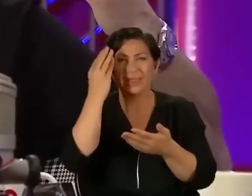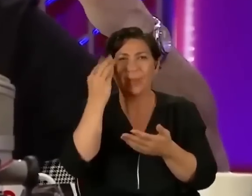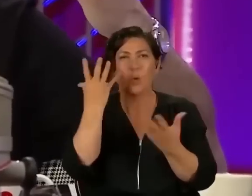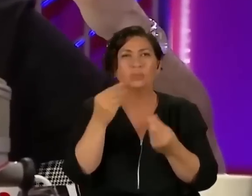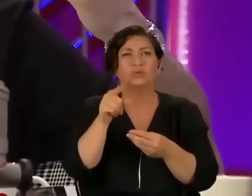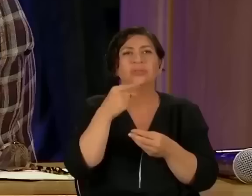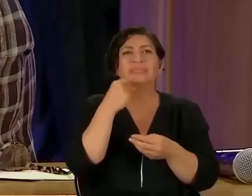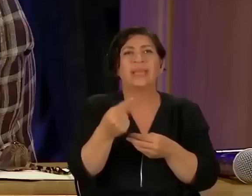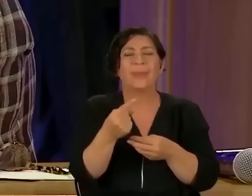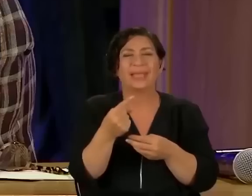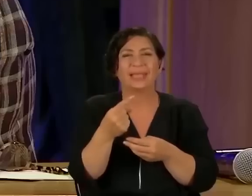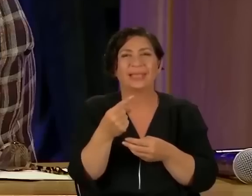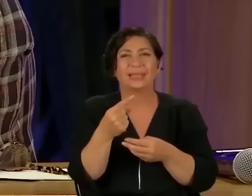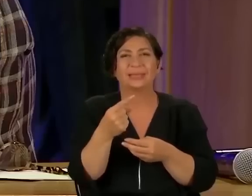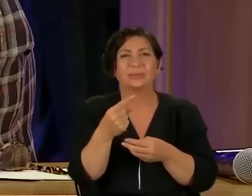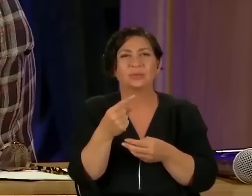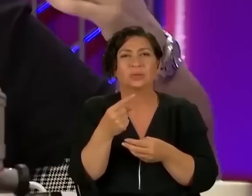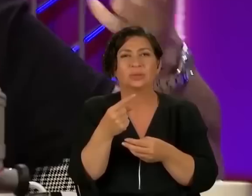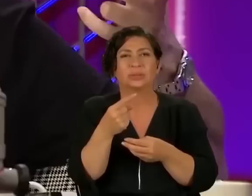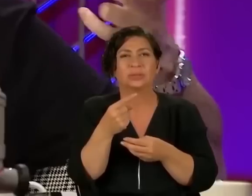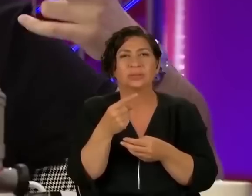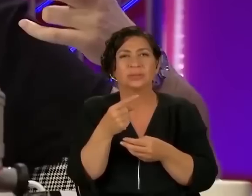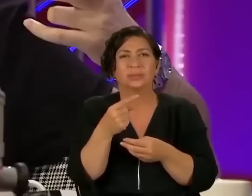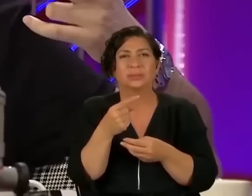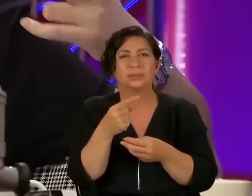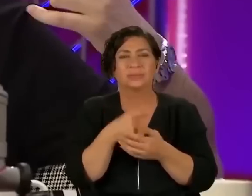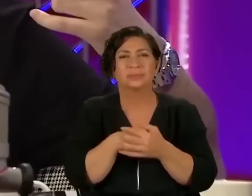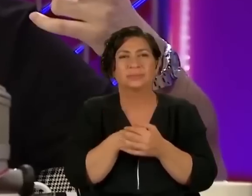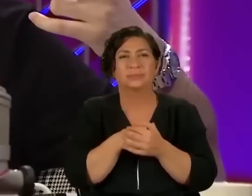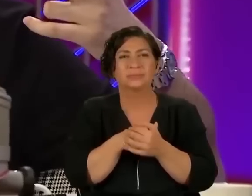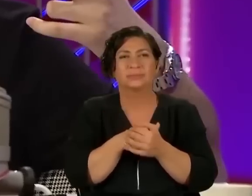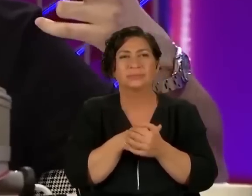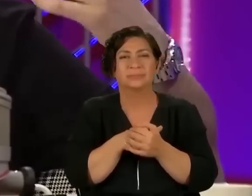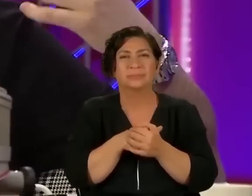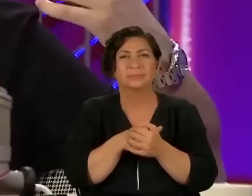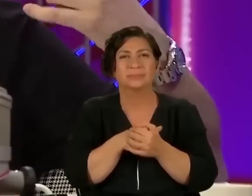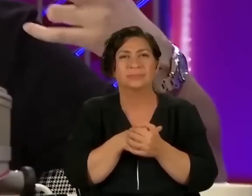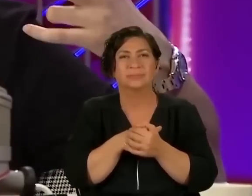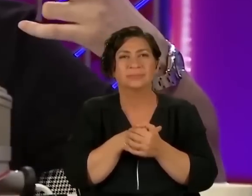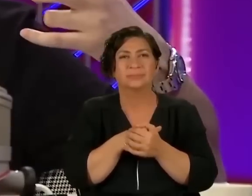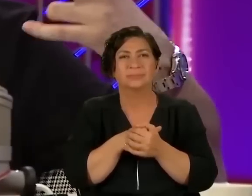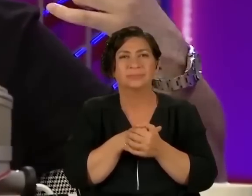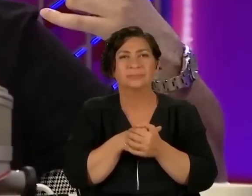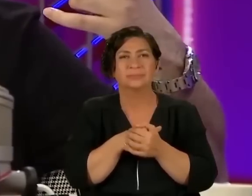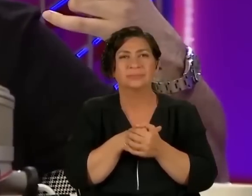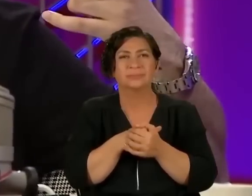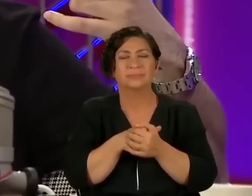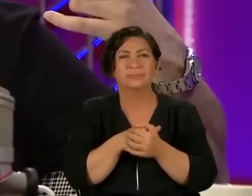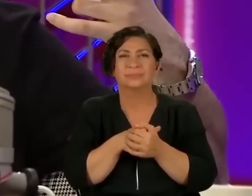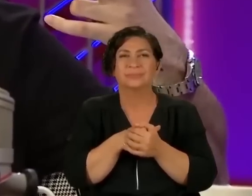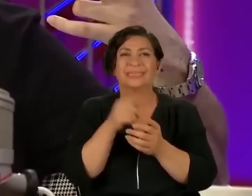Bu şu demek dedim. Yani call me if you wanna laugh if or if you wanna smell the